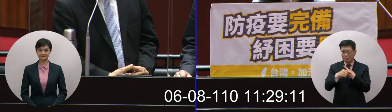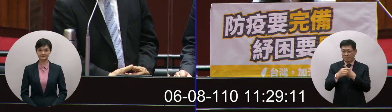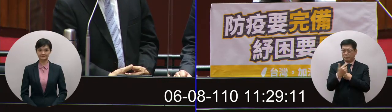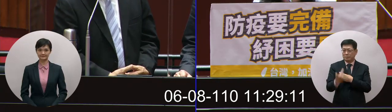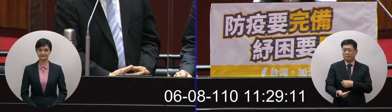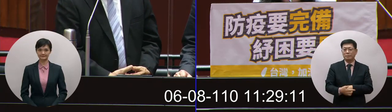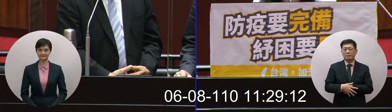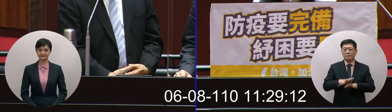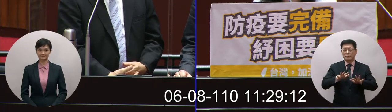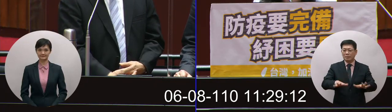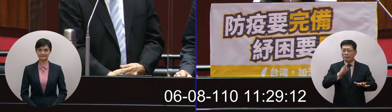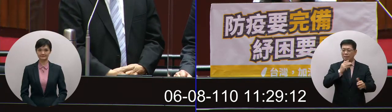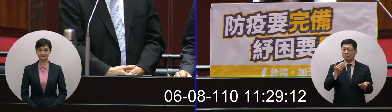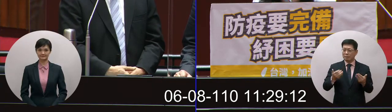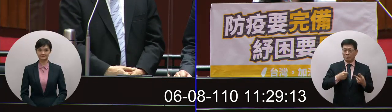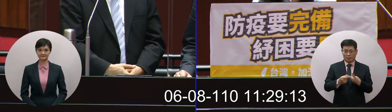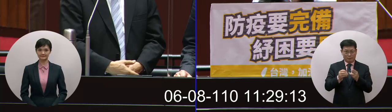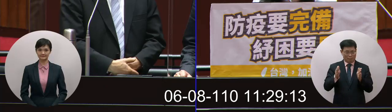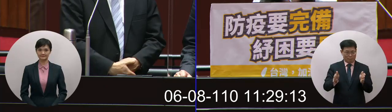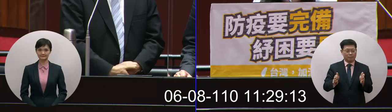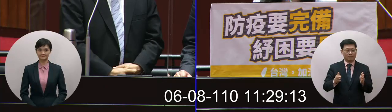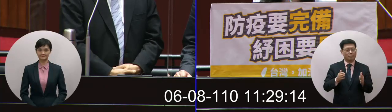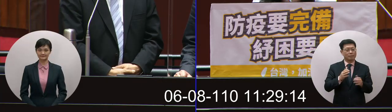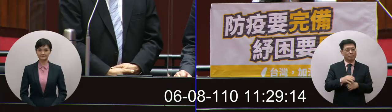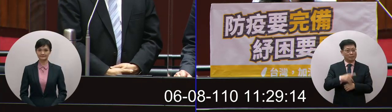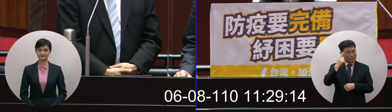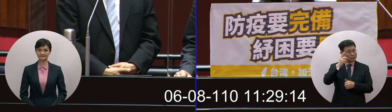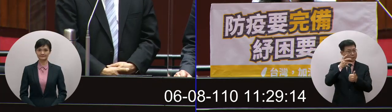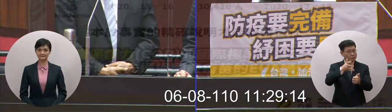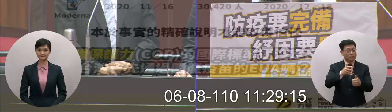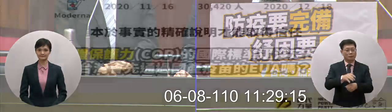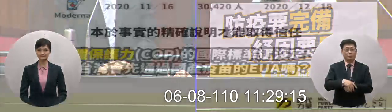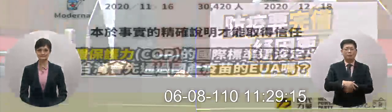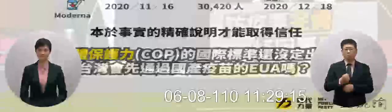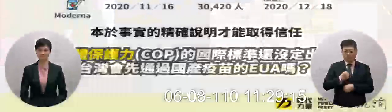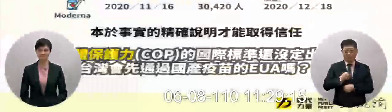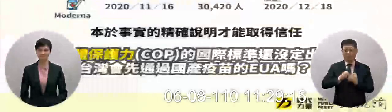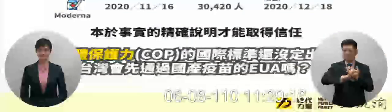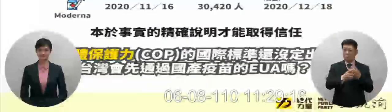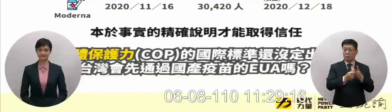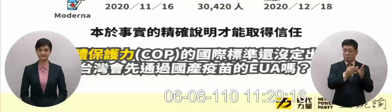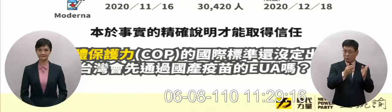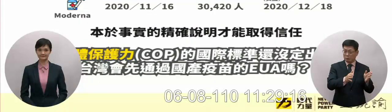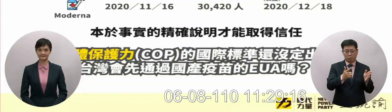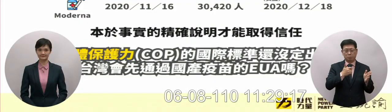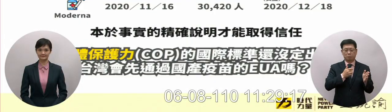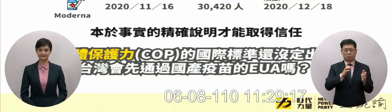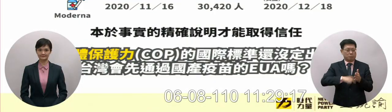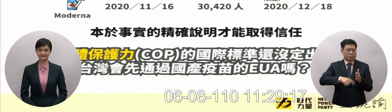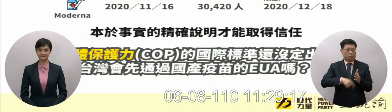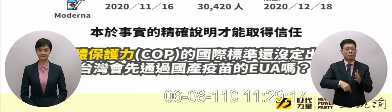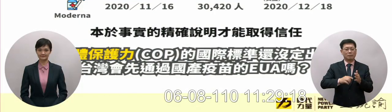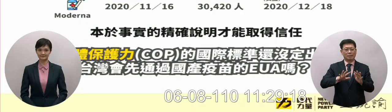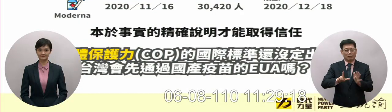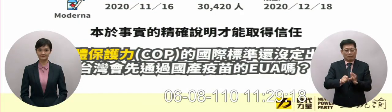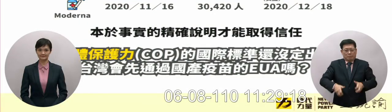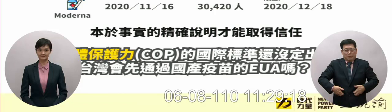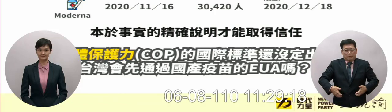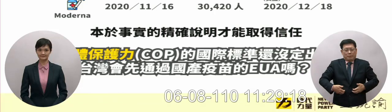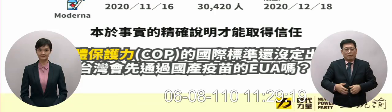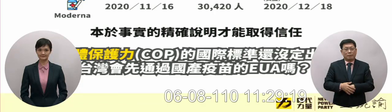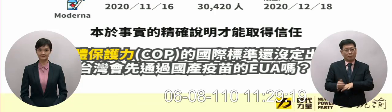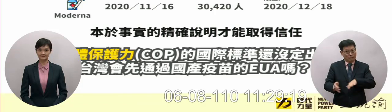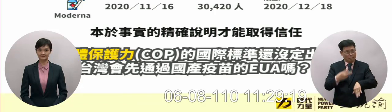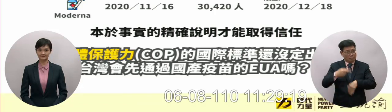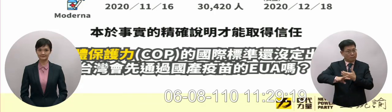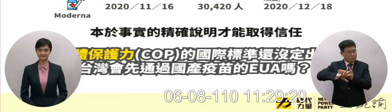慢一些些，那我们现在目前其实在二期的部分，那我们想知道的是，当然理解国际三期的进行并不容易，那但是因为时间紧迫的关系之